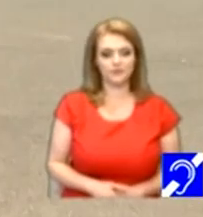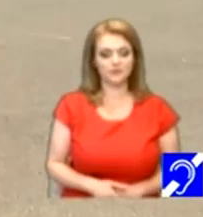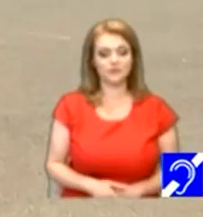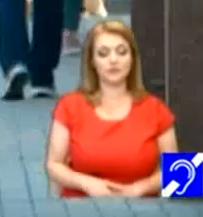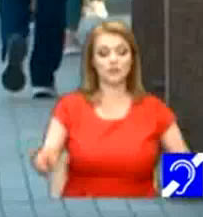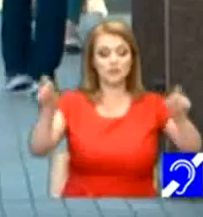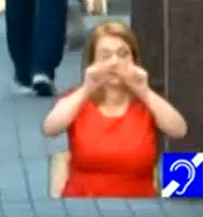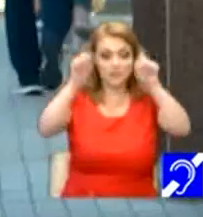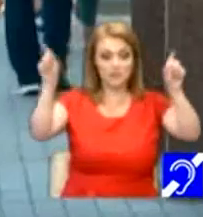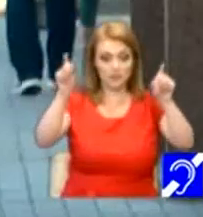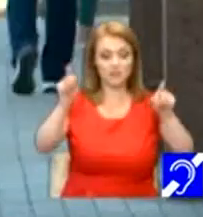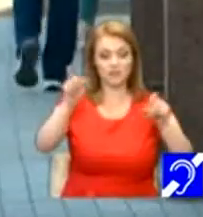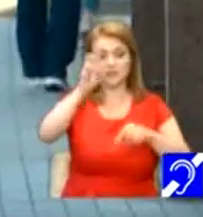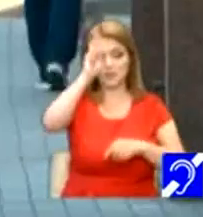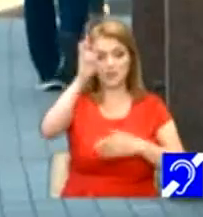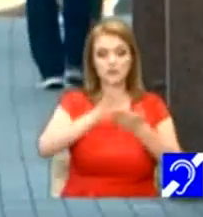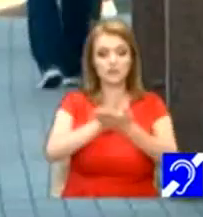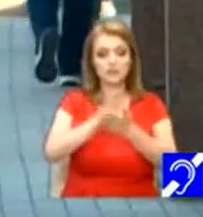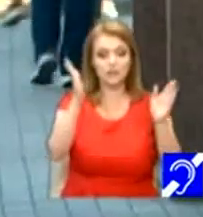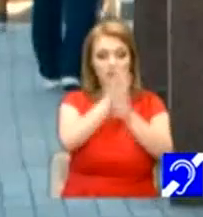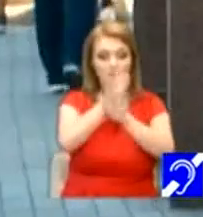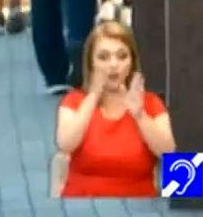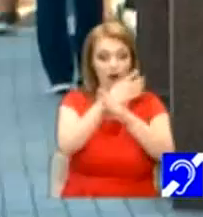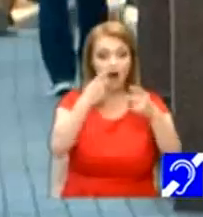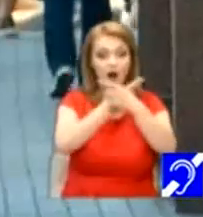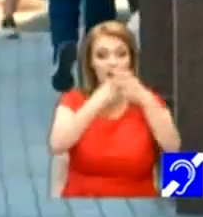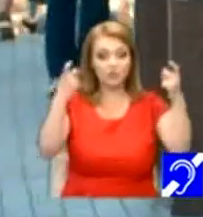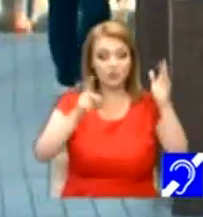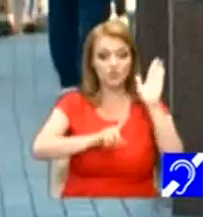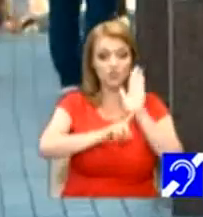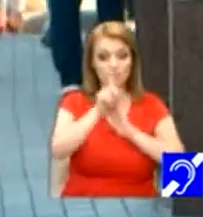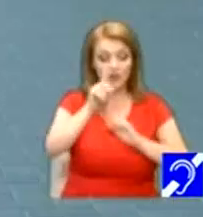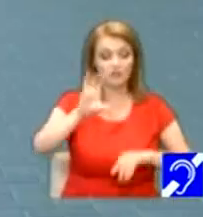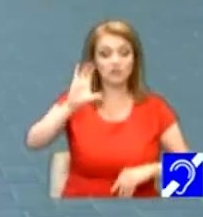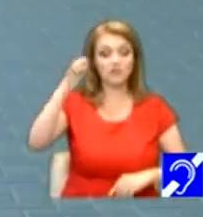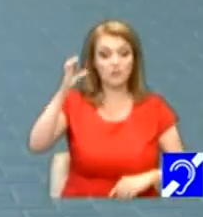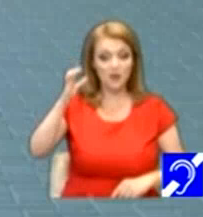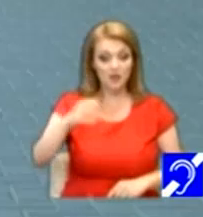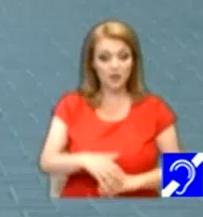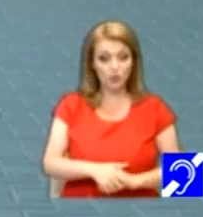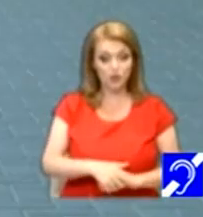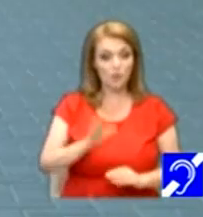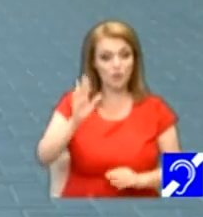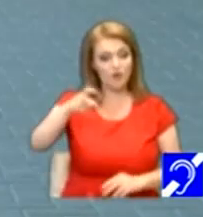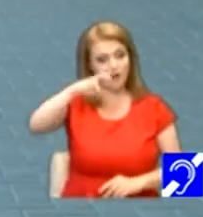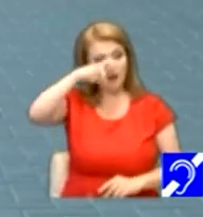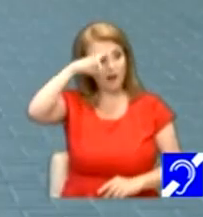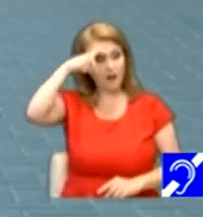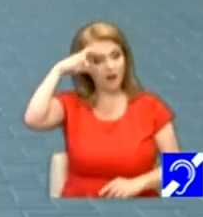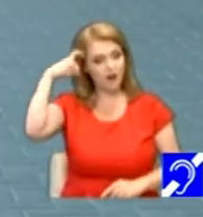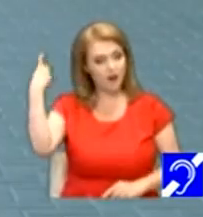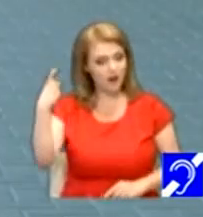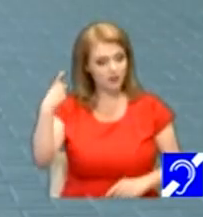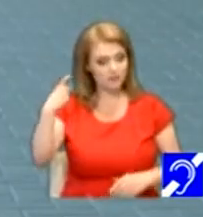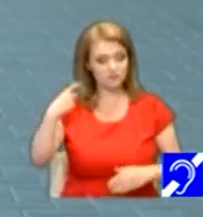Serviciul hidrometeorologic de stat anunță de miercuri cod galben de caniculă, care va fi temperatura maximă a aerului, și câte zile toride vom